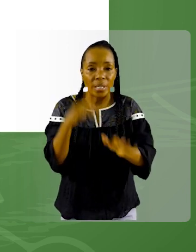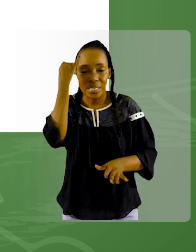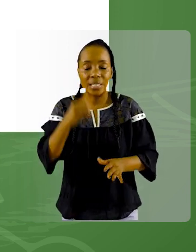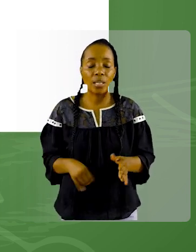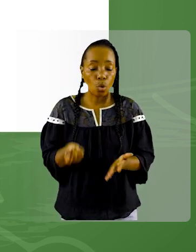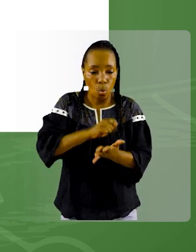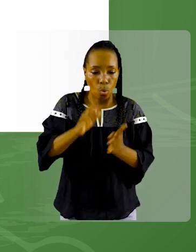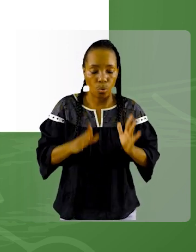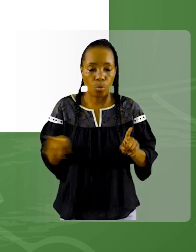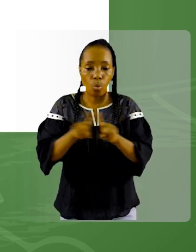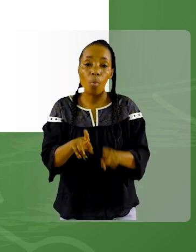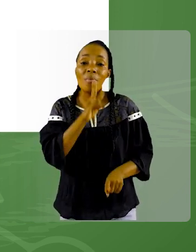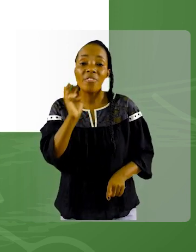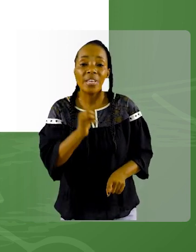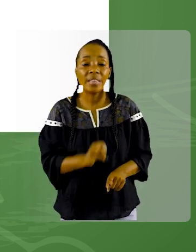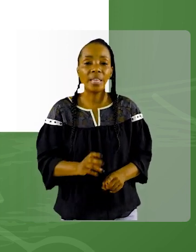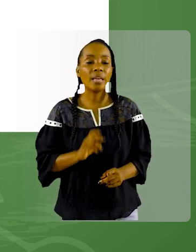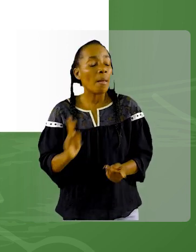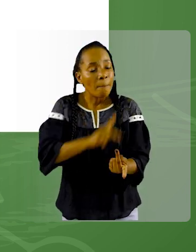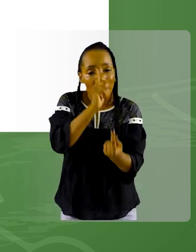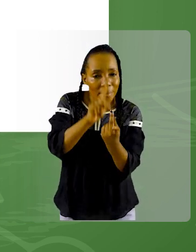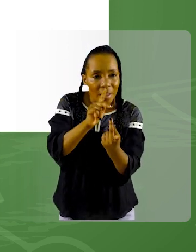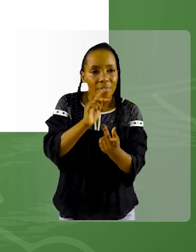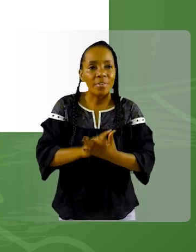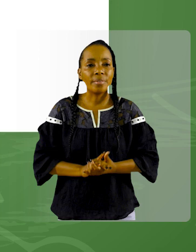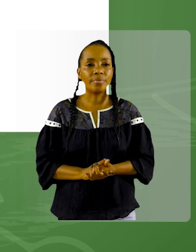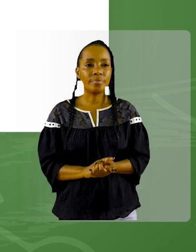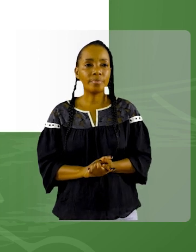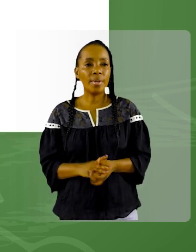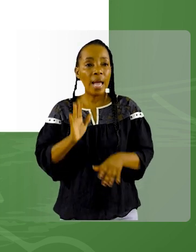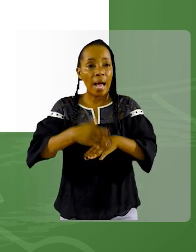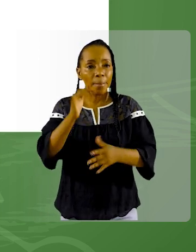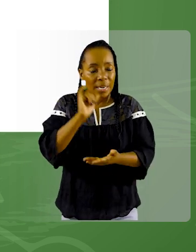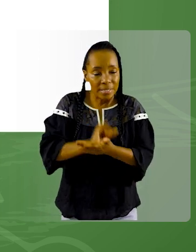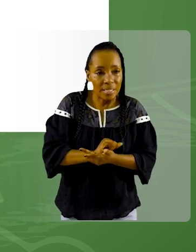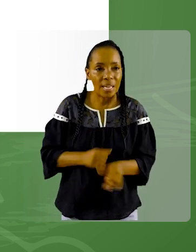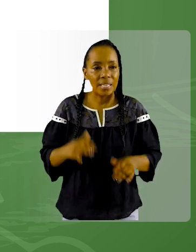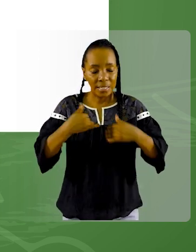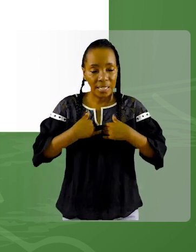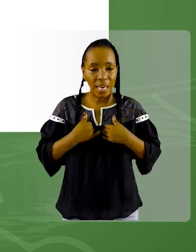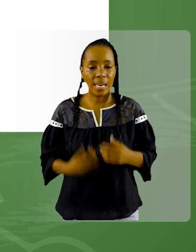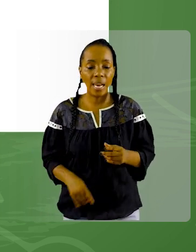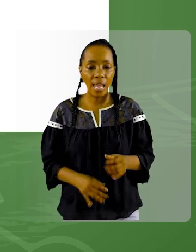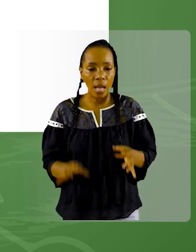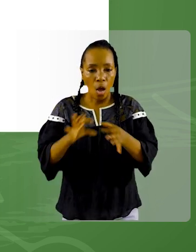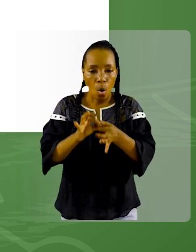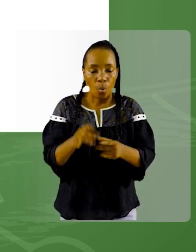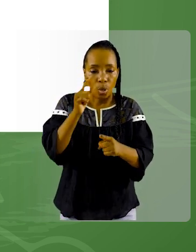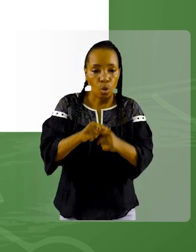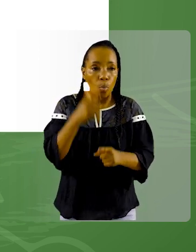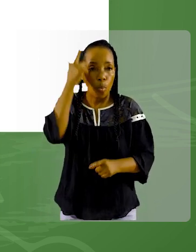élément des indices d'énonciation, les connecteurs logiques participe également de la stratégie